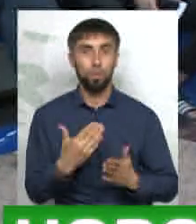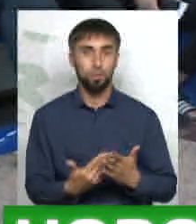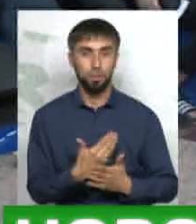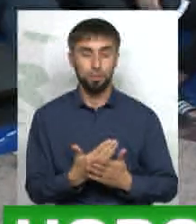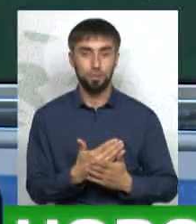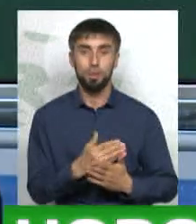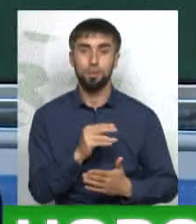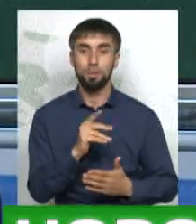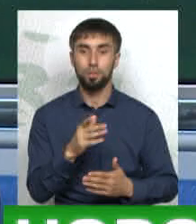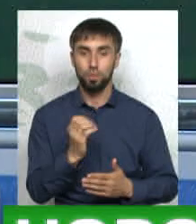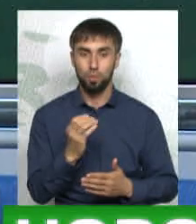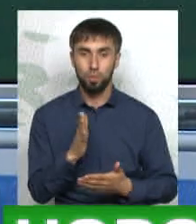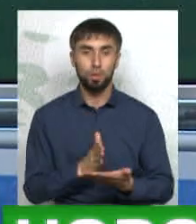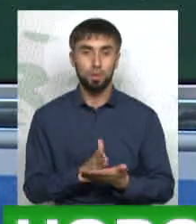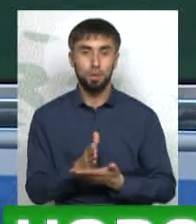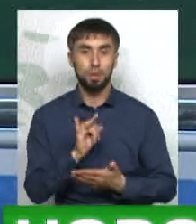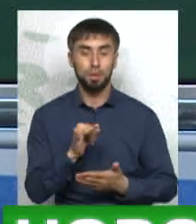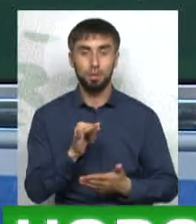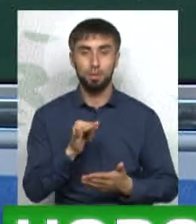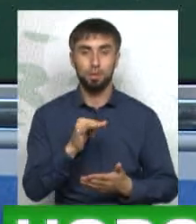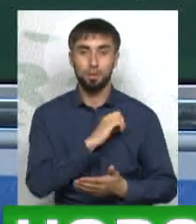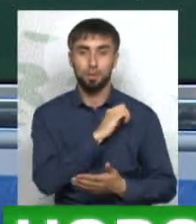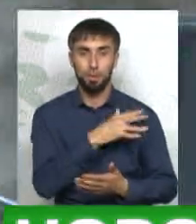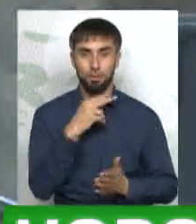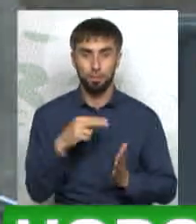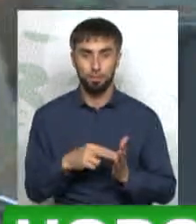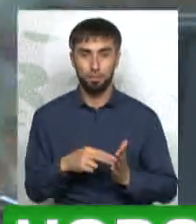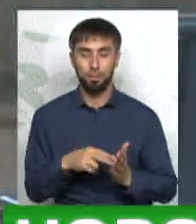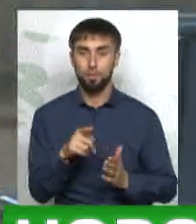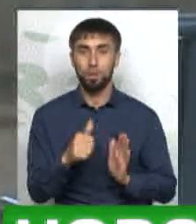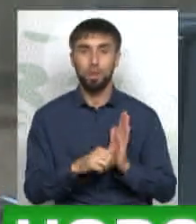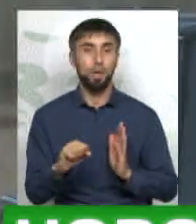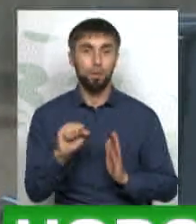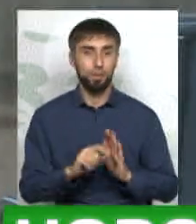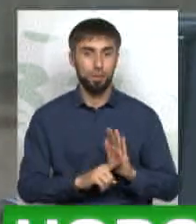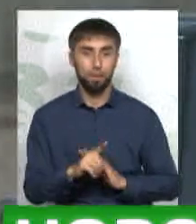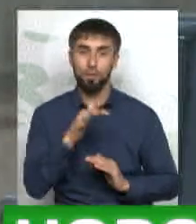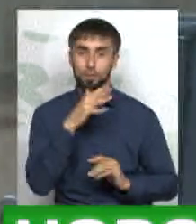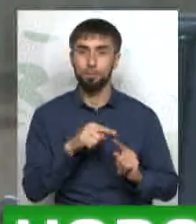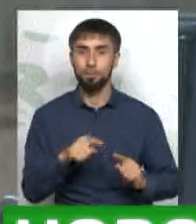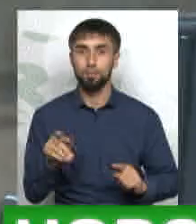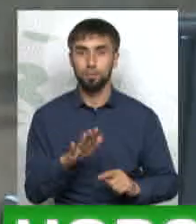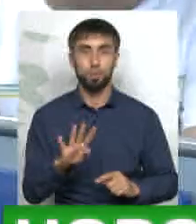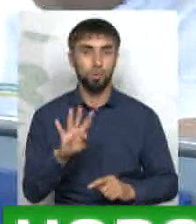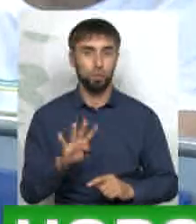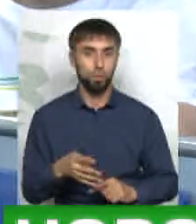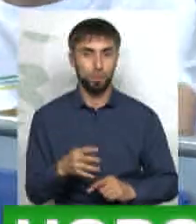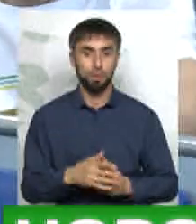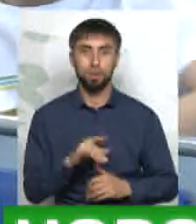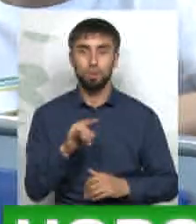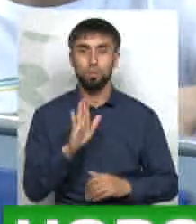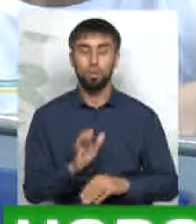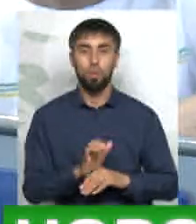новость. Курсировать воздушные судна начнут и в Санкт-Петербург. Авиарейс запустят 6 августа. Время в пути займет 4 часа. Самолеты